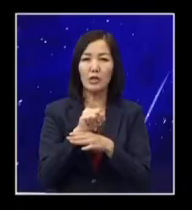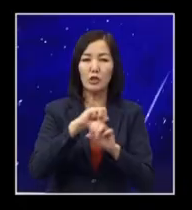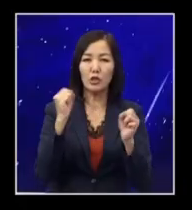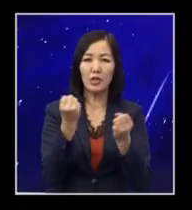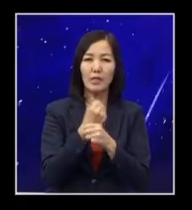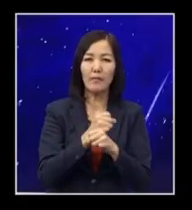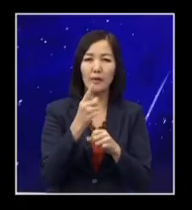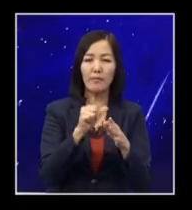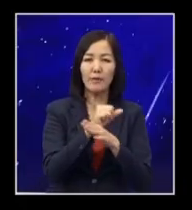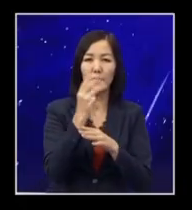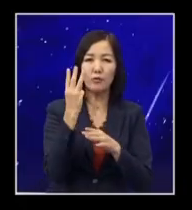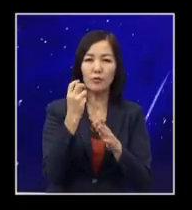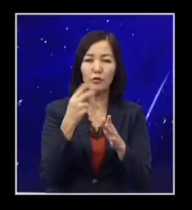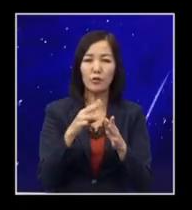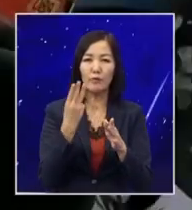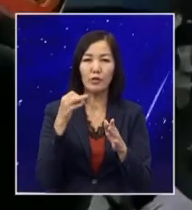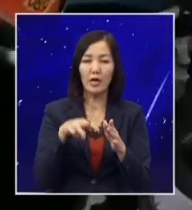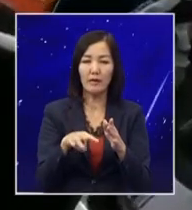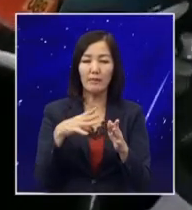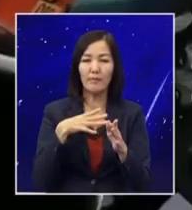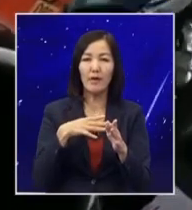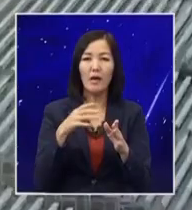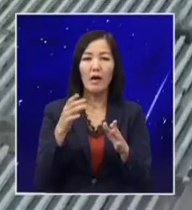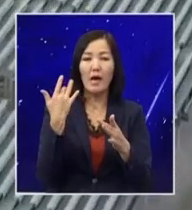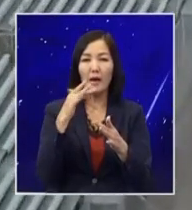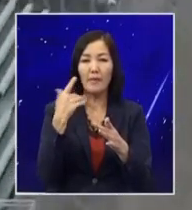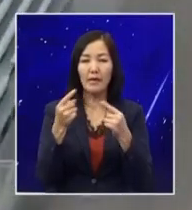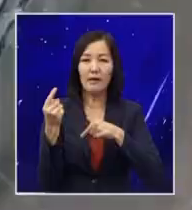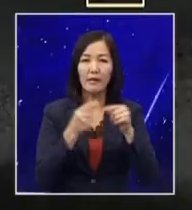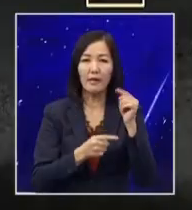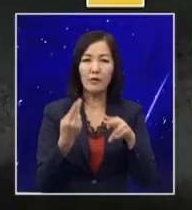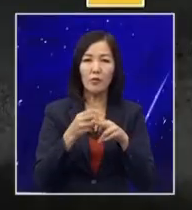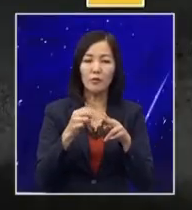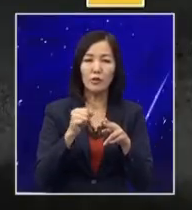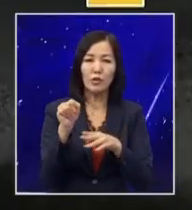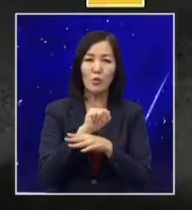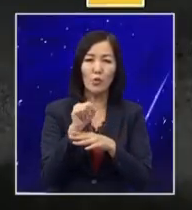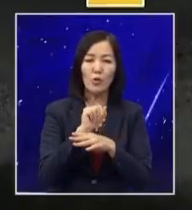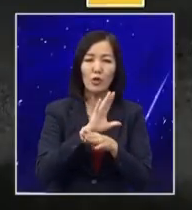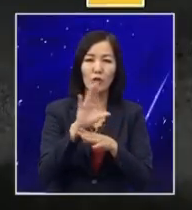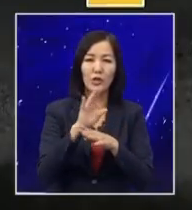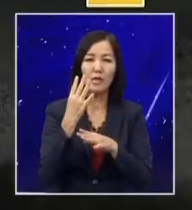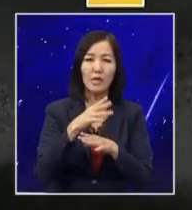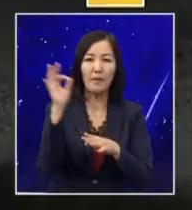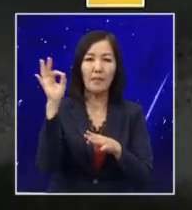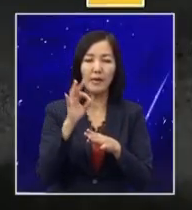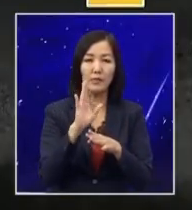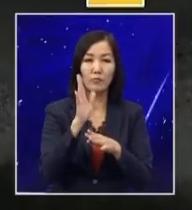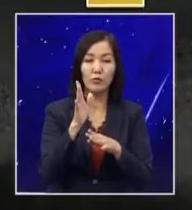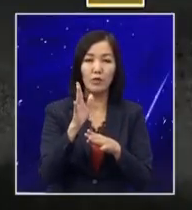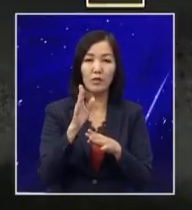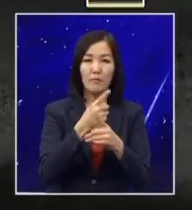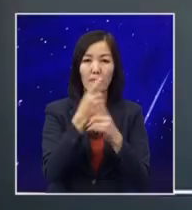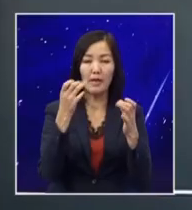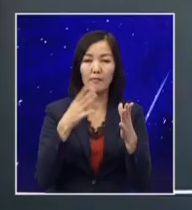жылдамдығы сағатына 320 шақырым. Сонымен қатар америкалық кәсіпкер осы жылы көлік шығарудың көлемін 40%-ға көтеретінін мәлімдеді.